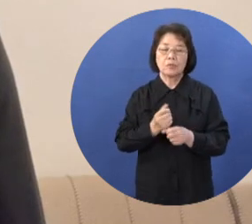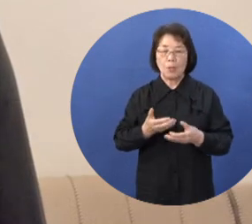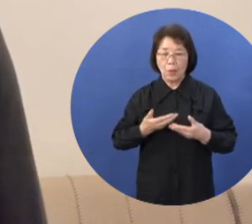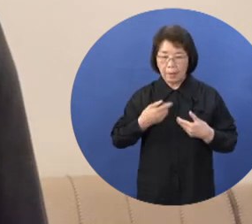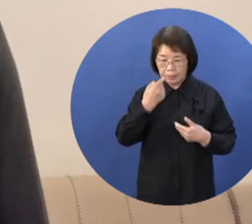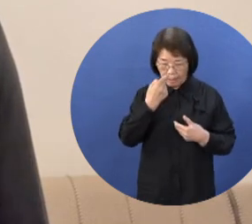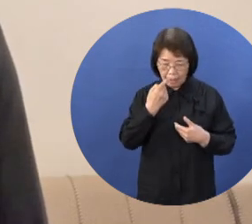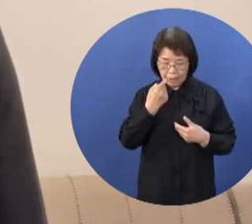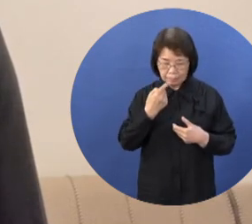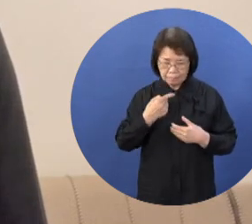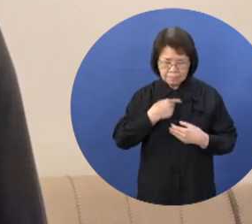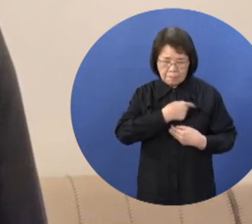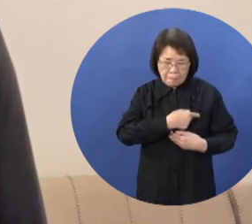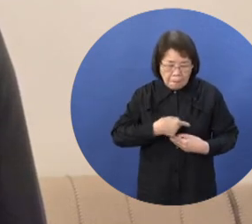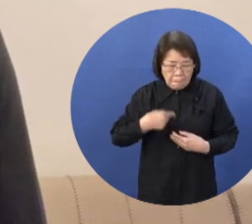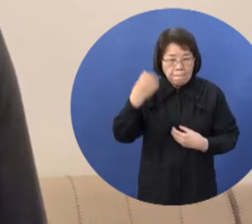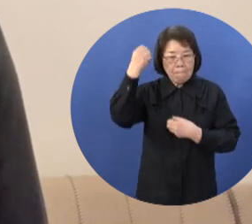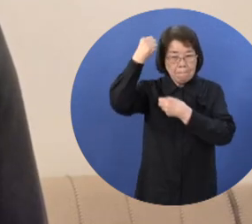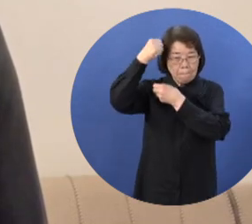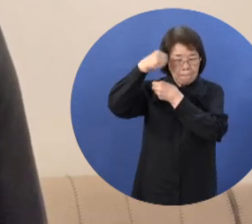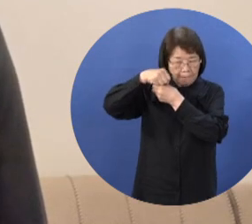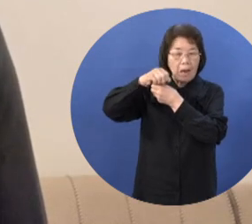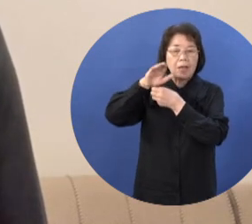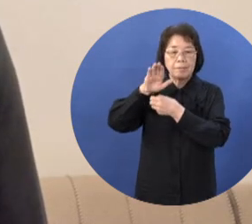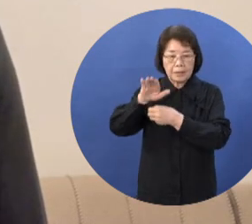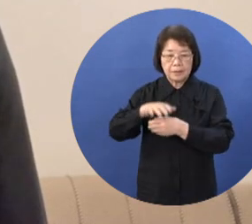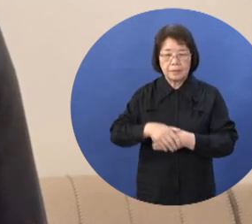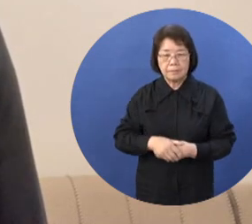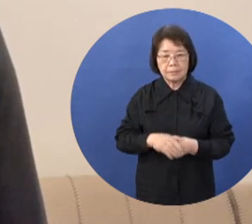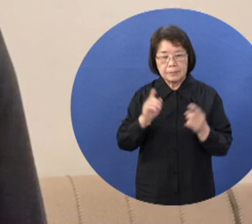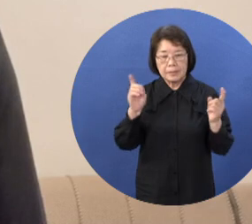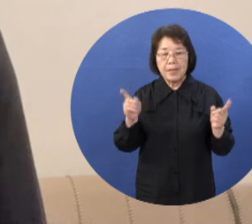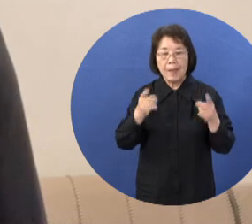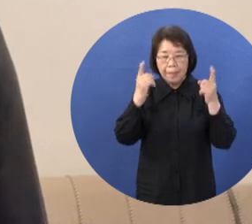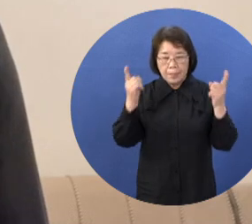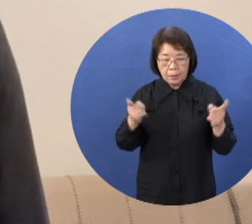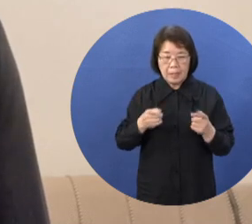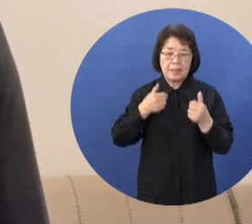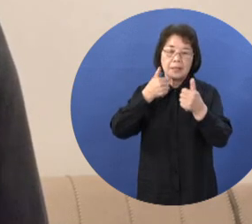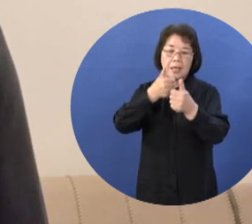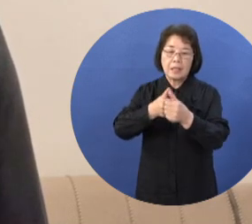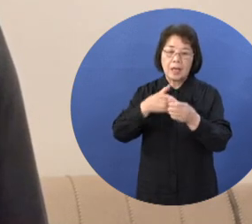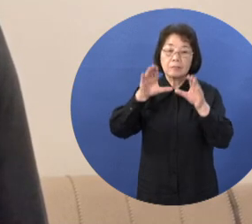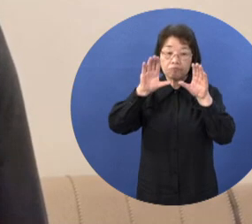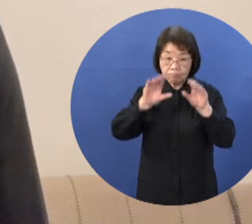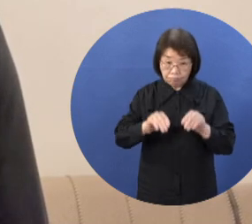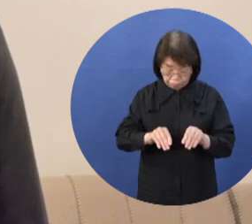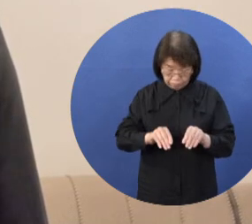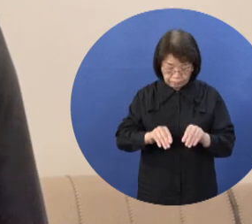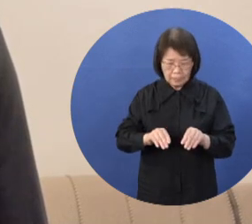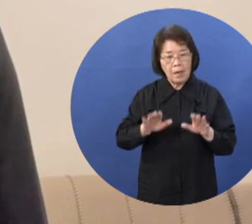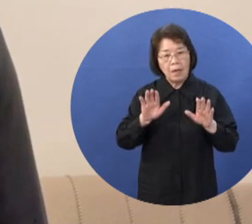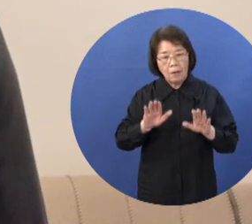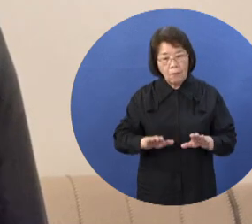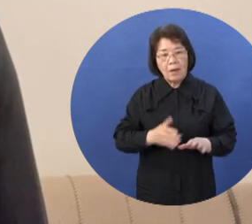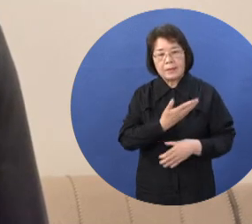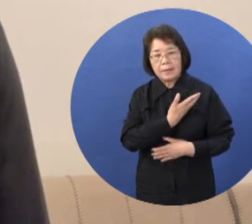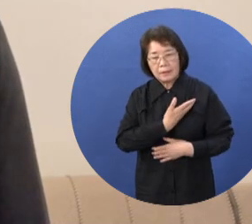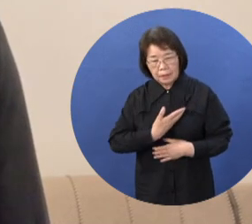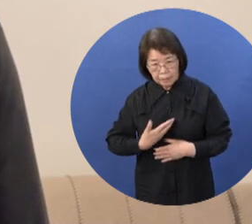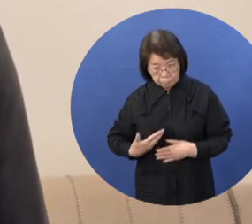し、去年1年コロナ禍で、イベントや試合が中止となって、今シーズンは、やむな